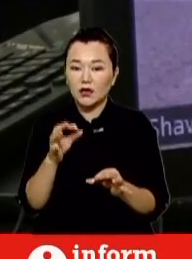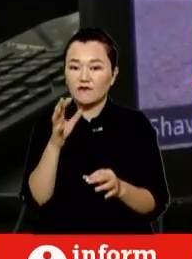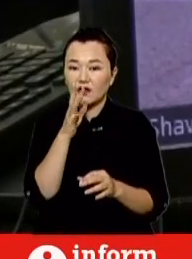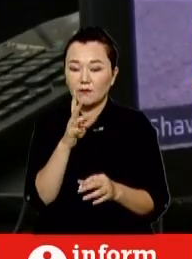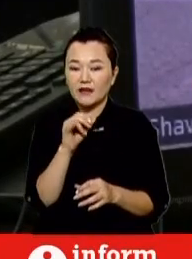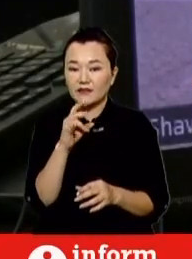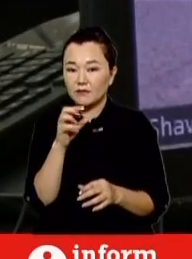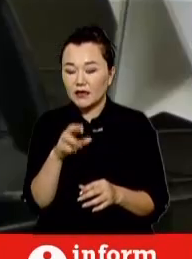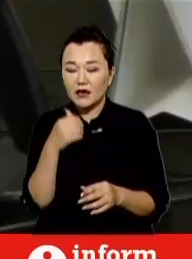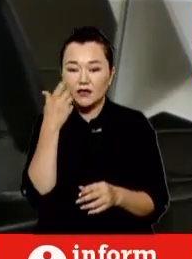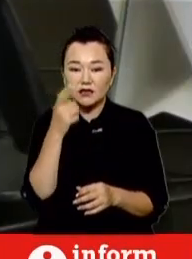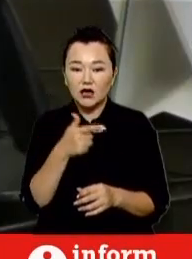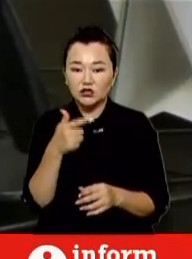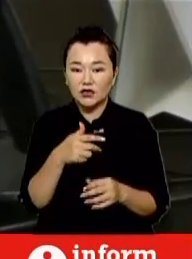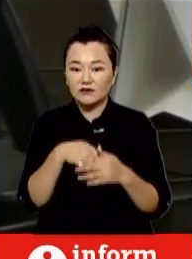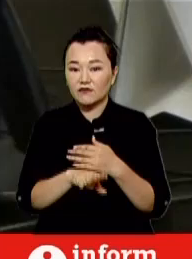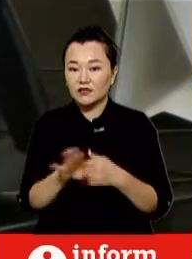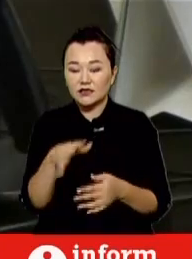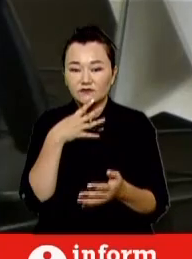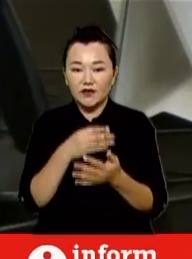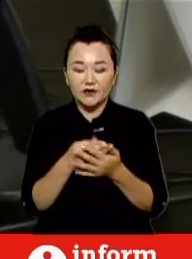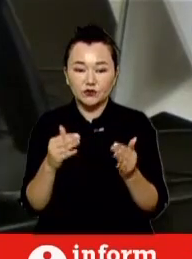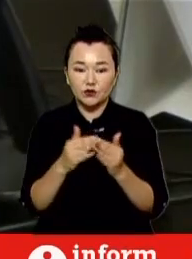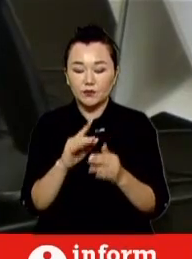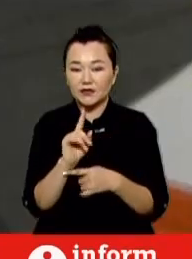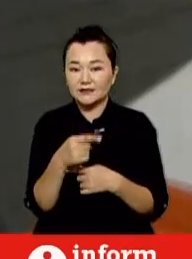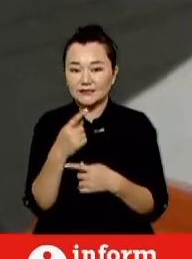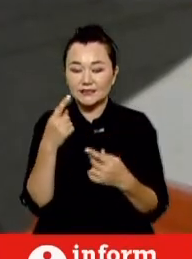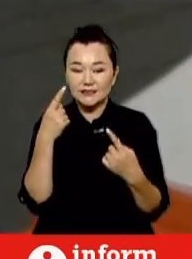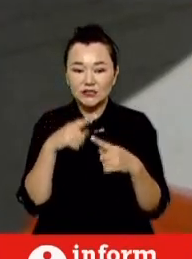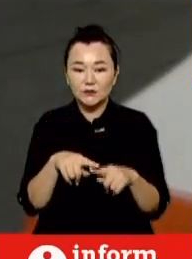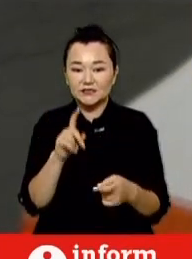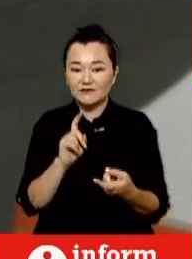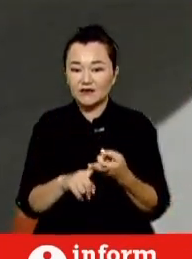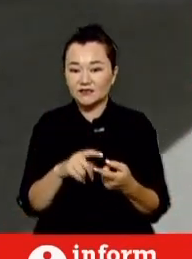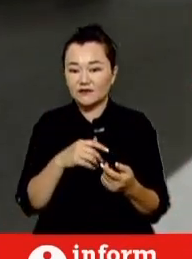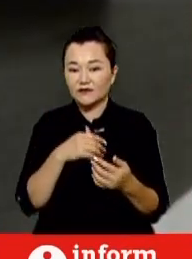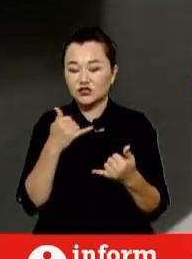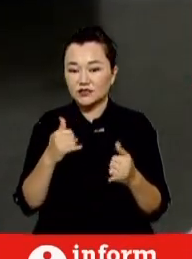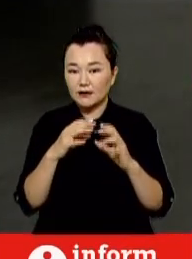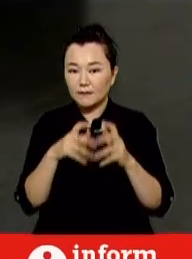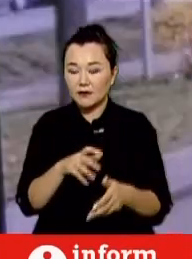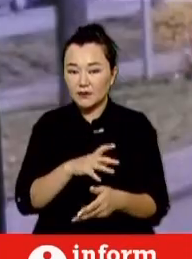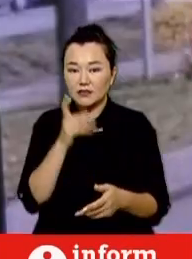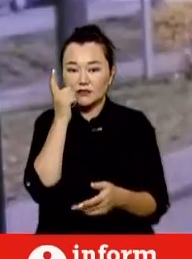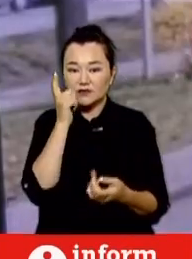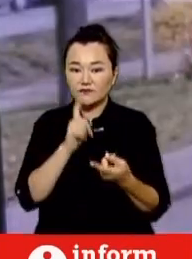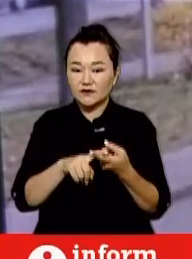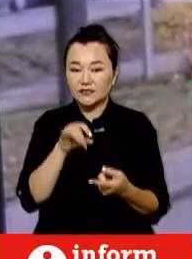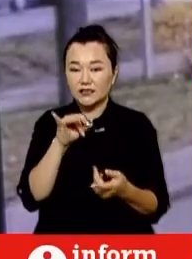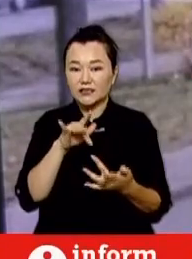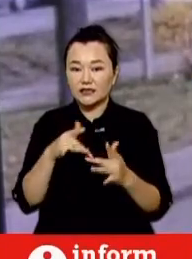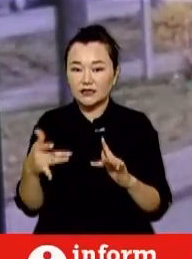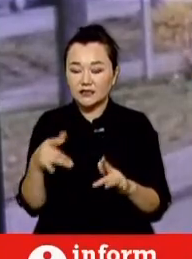пандемии, когда граждане не выходили из своих домов, единственным инструментом связи с внешним миром были мобильные устройства и